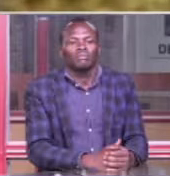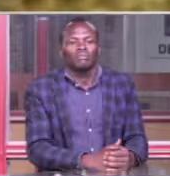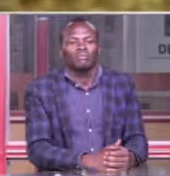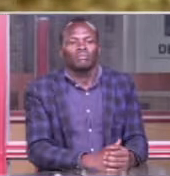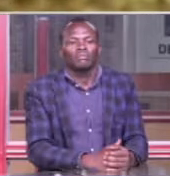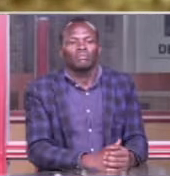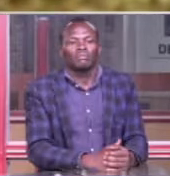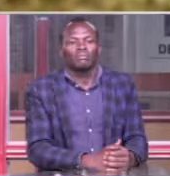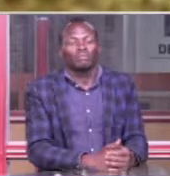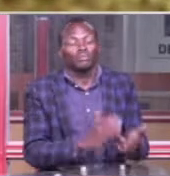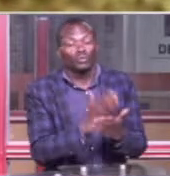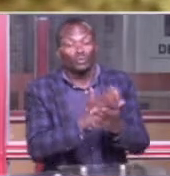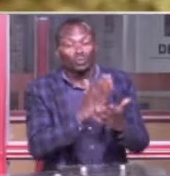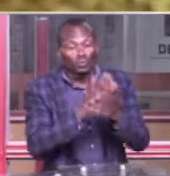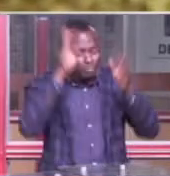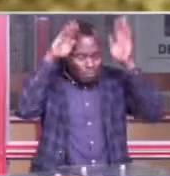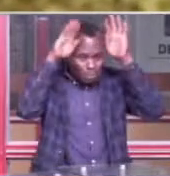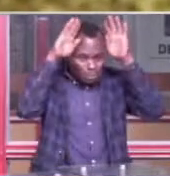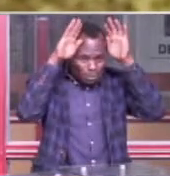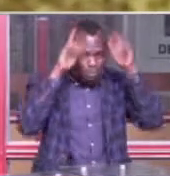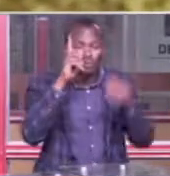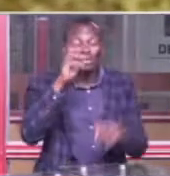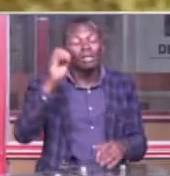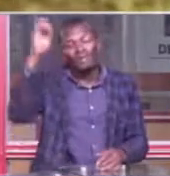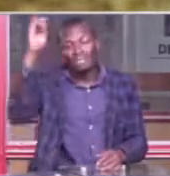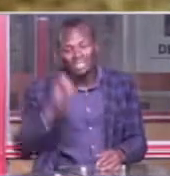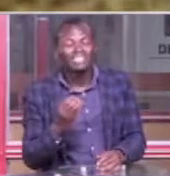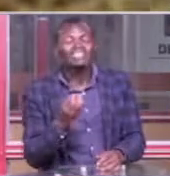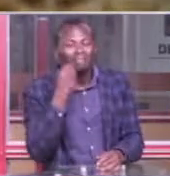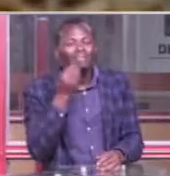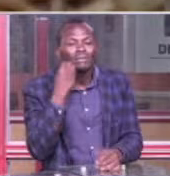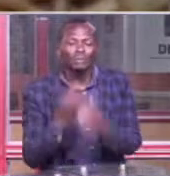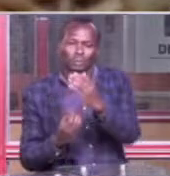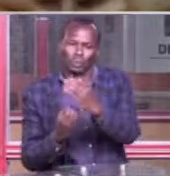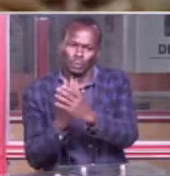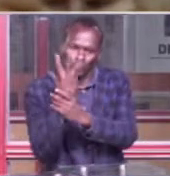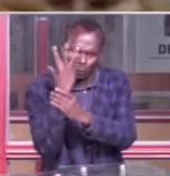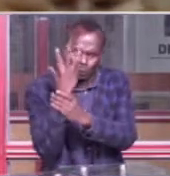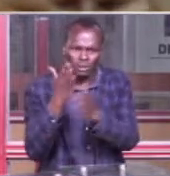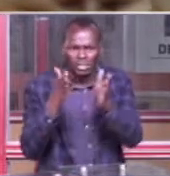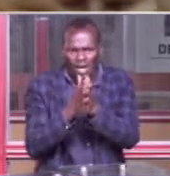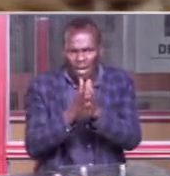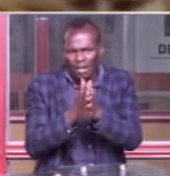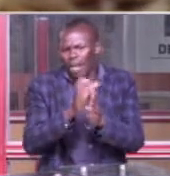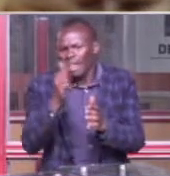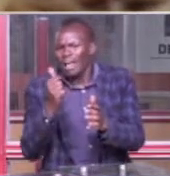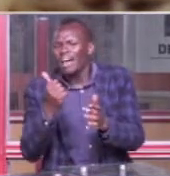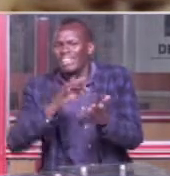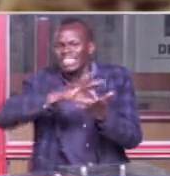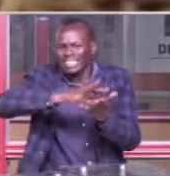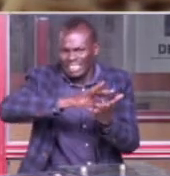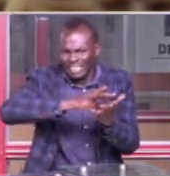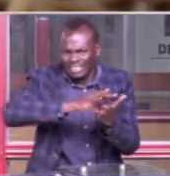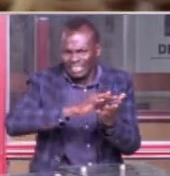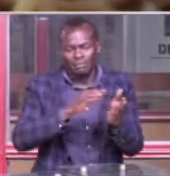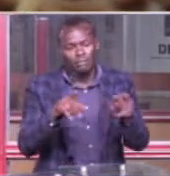Obumichi gaibwa okuba nti 10 ku 10 buli amuddo obulamu bwawo bwonna ssaako n'emmere y'ensigo emu.